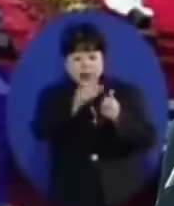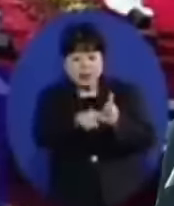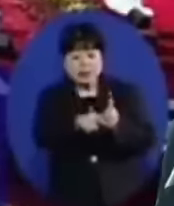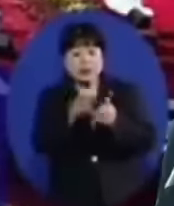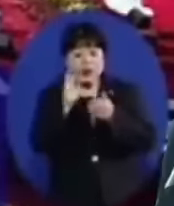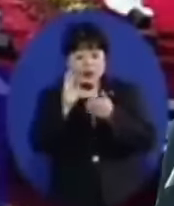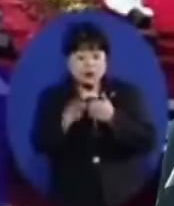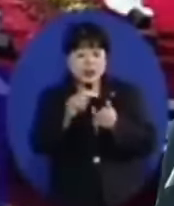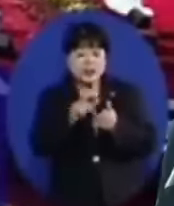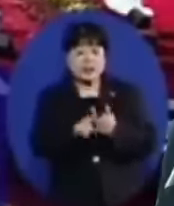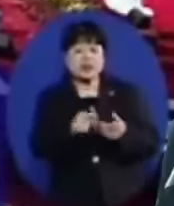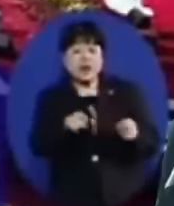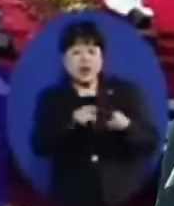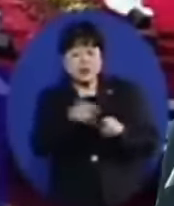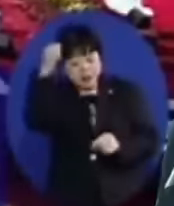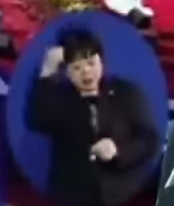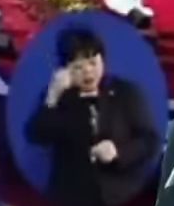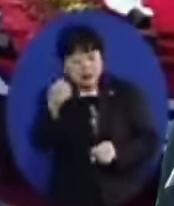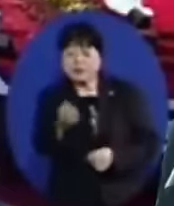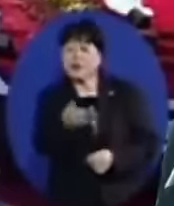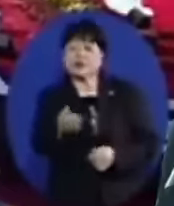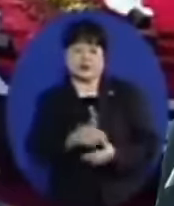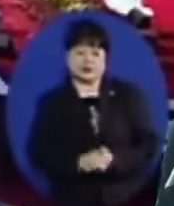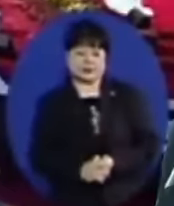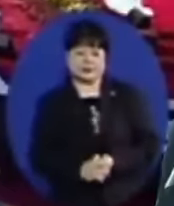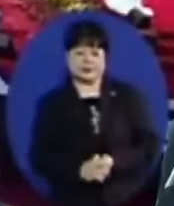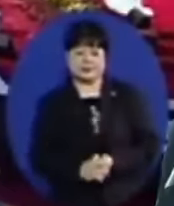함께 기억됨이 없으리라.